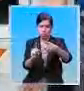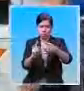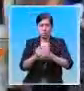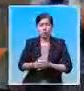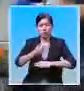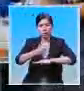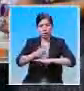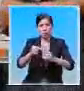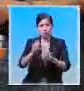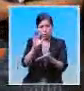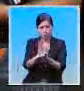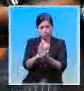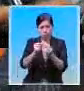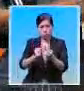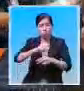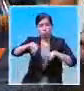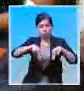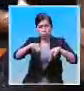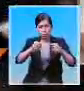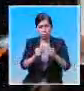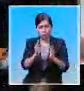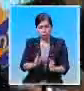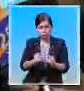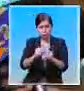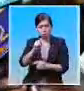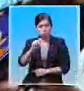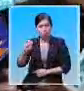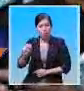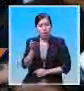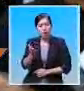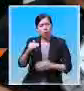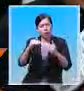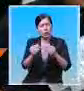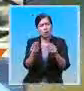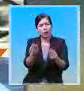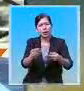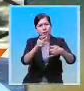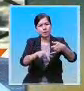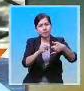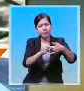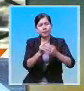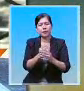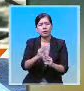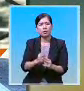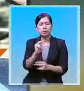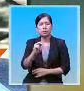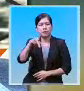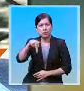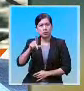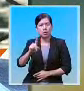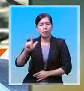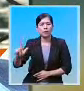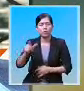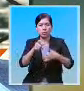ผู้บัญชาการสำนักงานตรวจคนเข้าเมืองแล้วก็ร้องขอความเป็นธรรมค่ะกรณีที่น้าป้อมนายนพดลศรีทองคำเจ้าหน้า